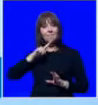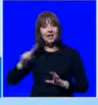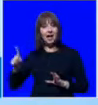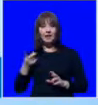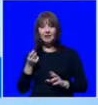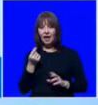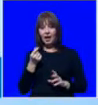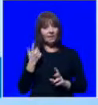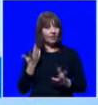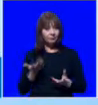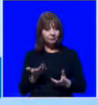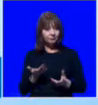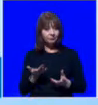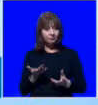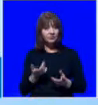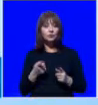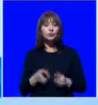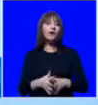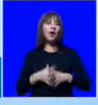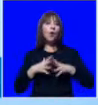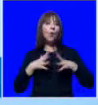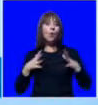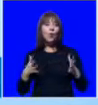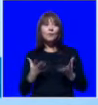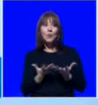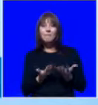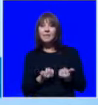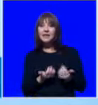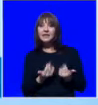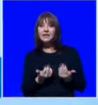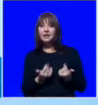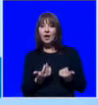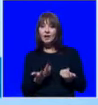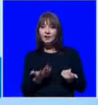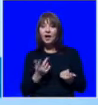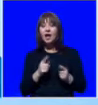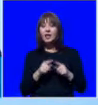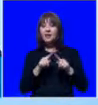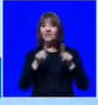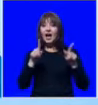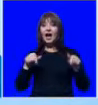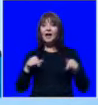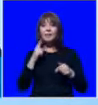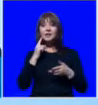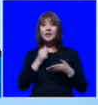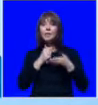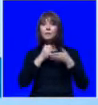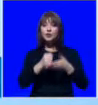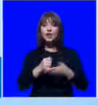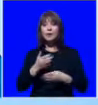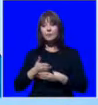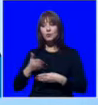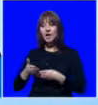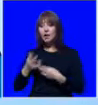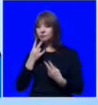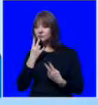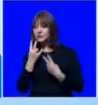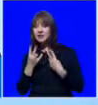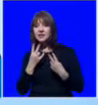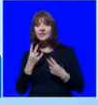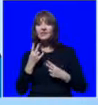реализирани? Това е огромно предизвикателство и в рамките на бюджетната процедура, аз съм за това, което и вие казахте, да се видят